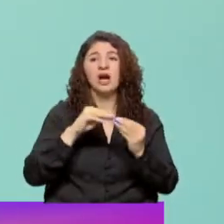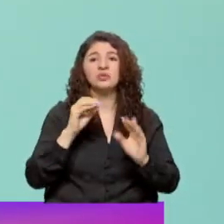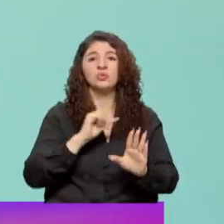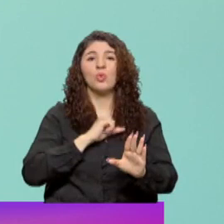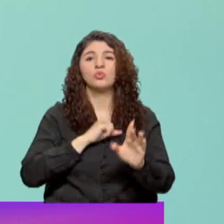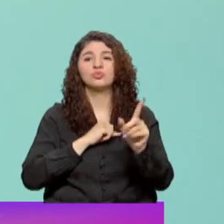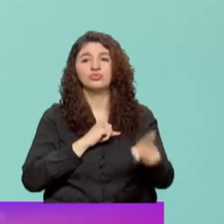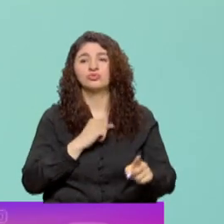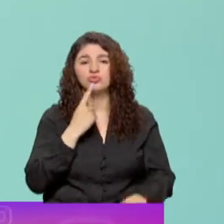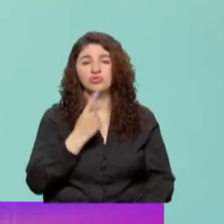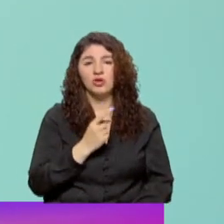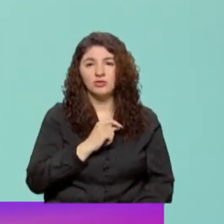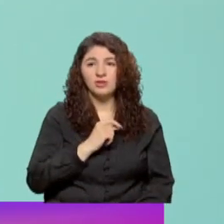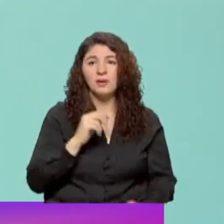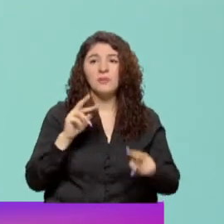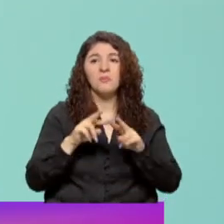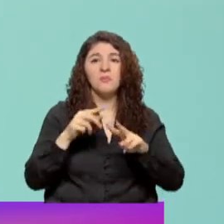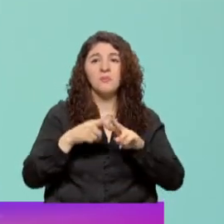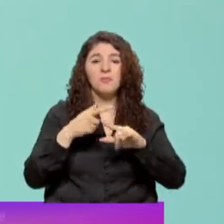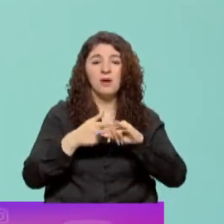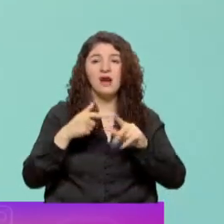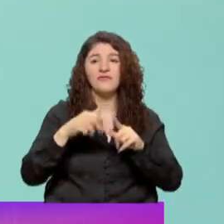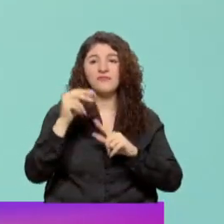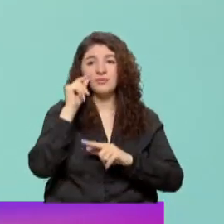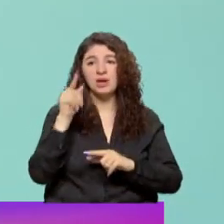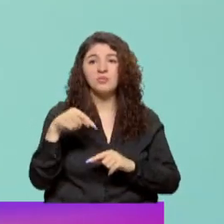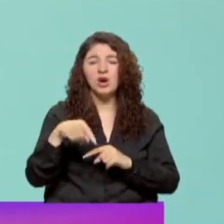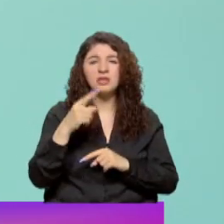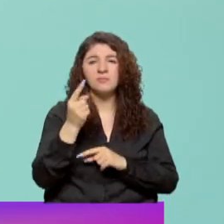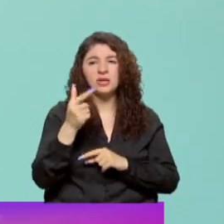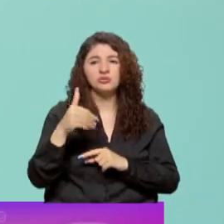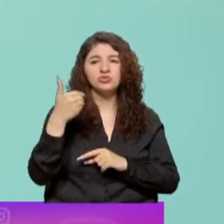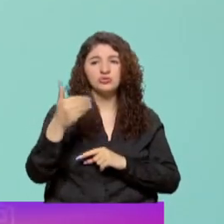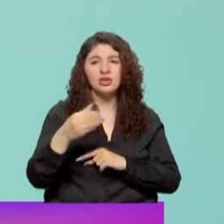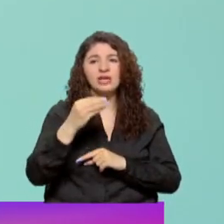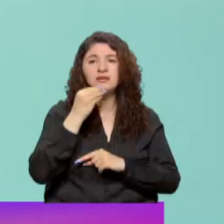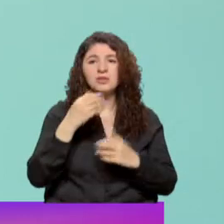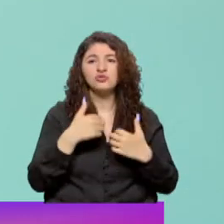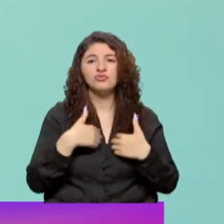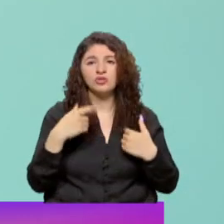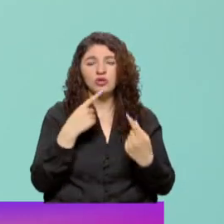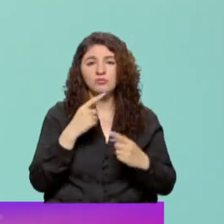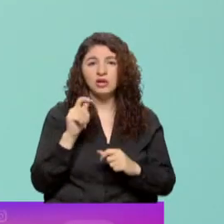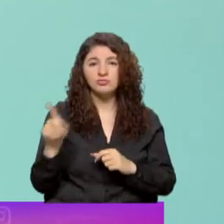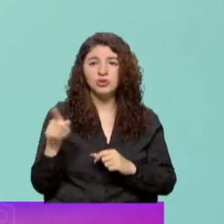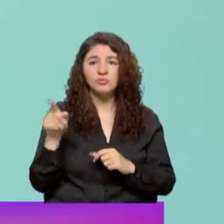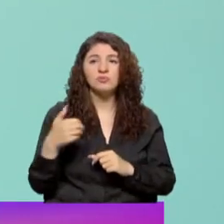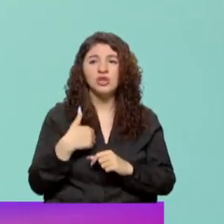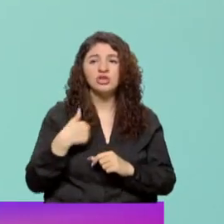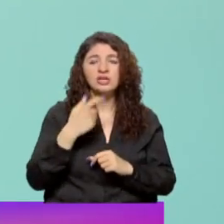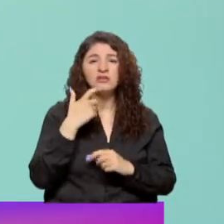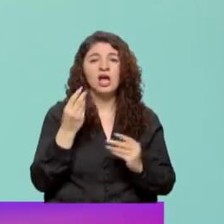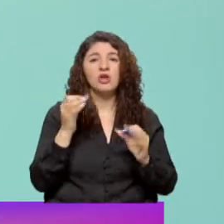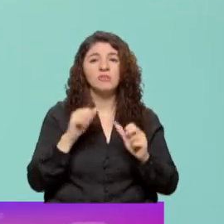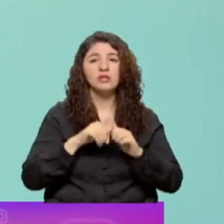diyor mahfi Eğilmez Bu arada Biraz sonra gıda güvenliği de konuşacağım bu bence